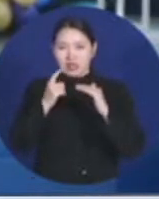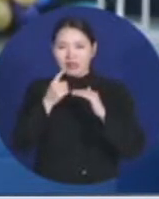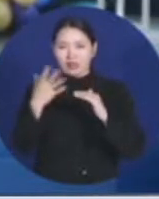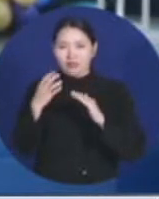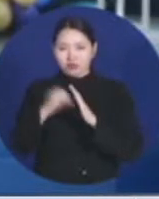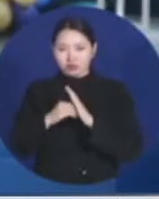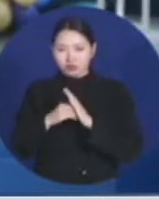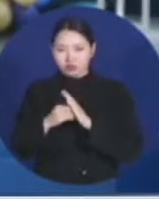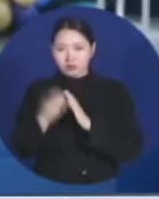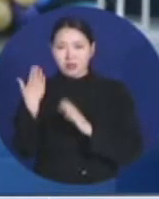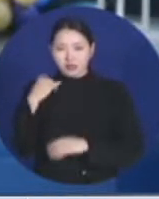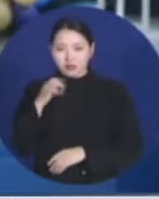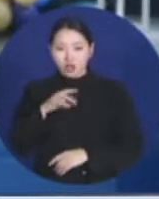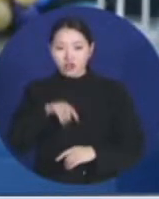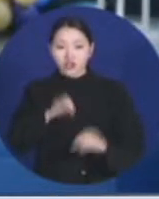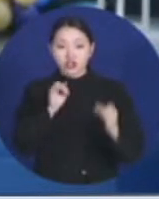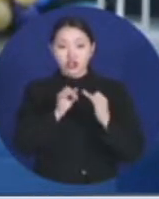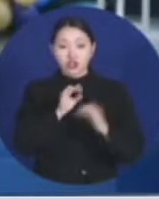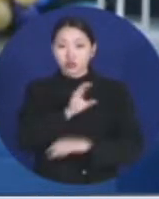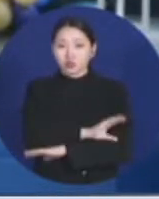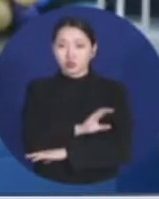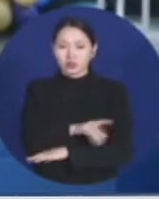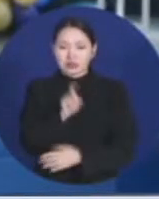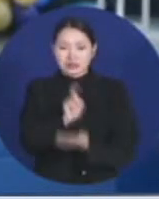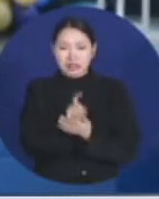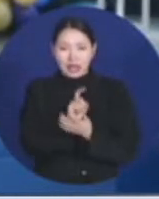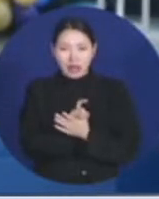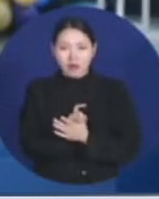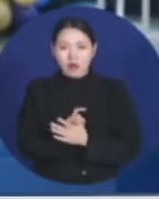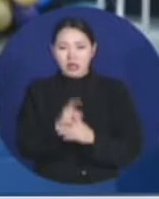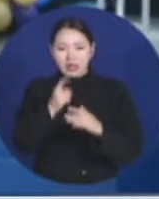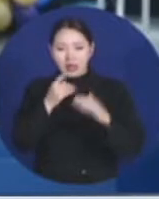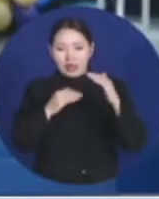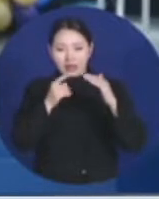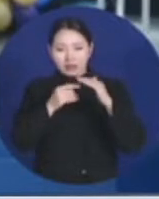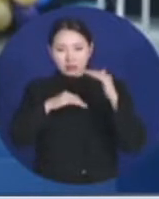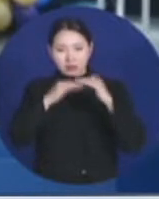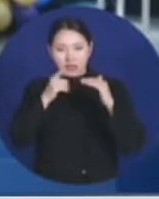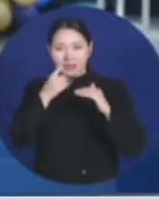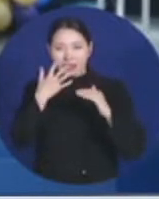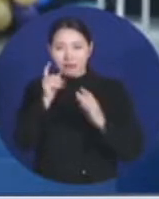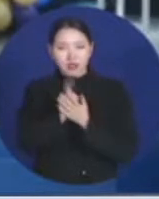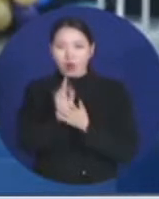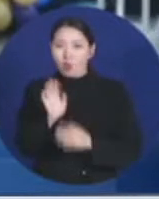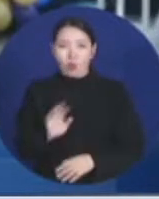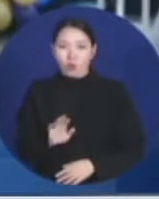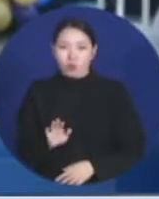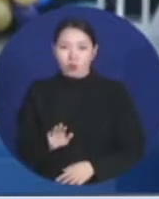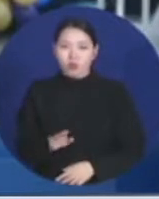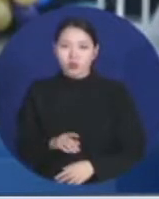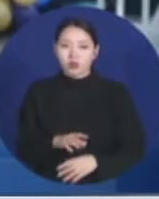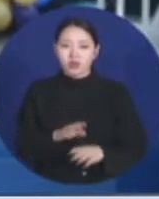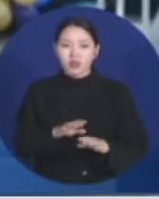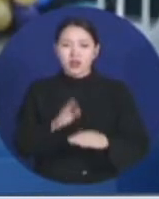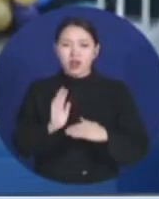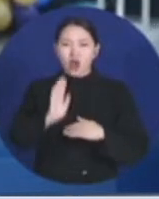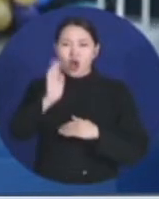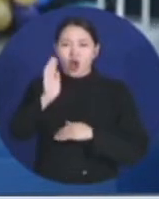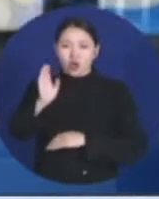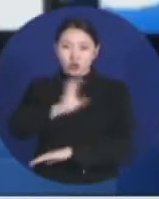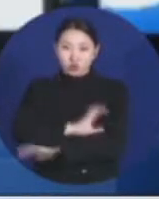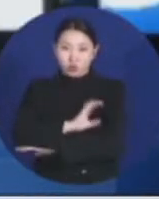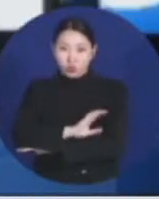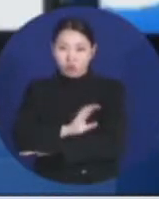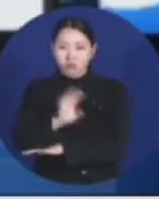захим сургууль шаардлагагүй болжээ. Монгол улсын хаанч бай хичээлийн сонгон үзэх боломжтой. Бүлэг бүрдүүлэх боломжгүй хамгийн алсдагдмал